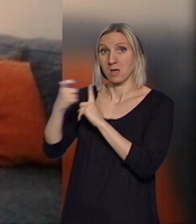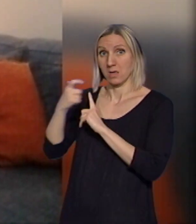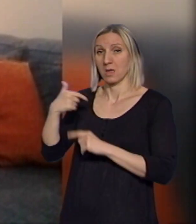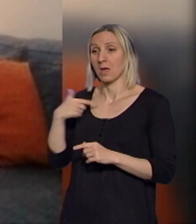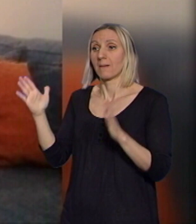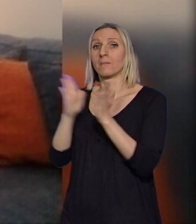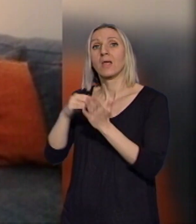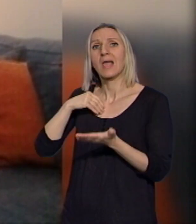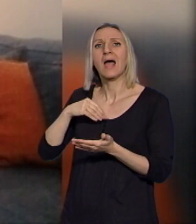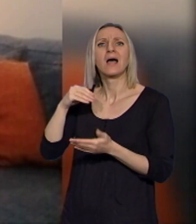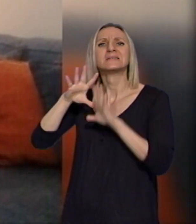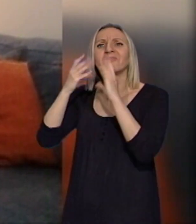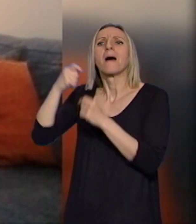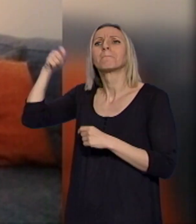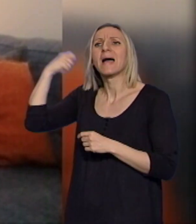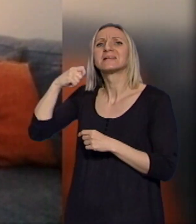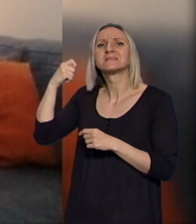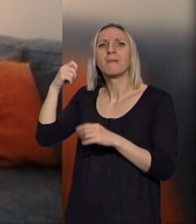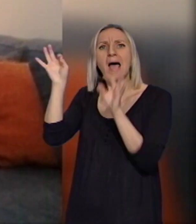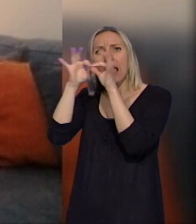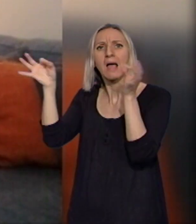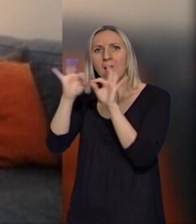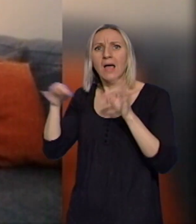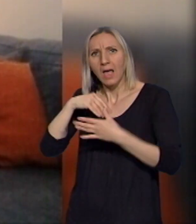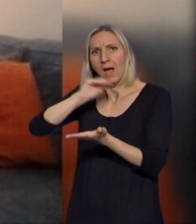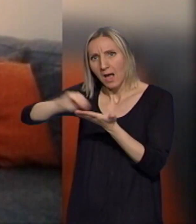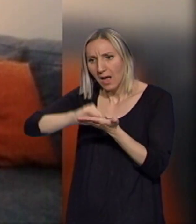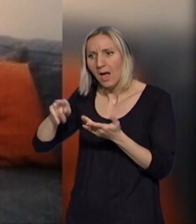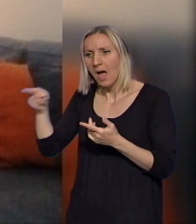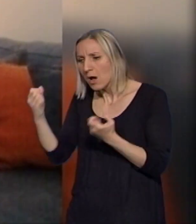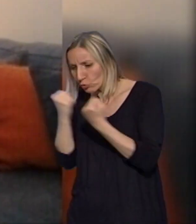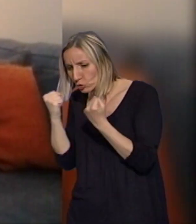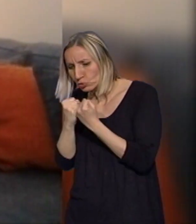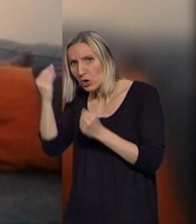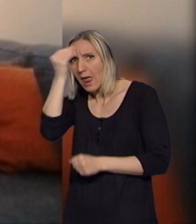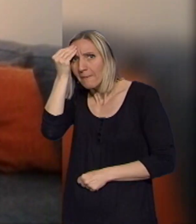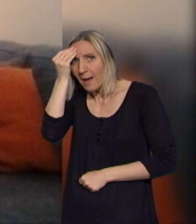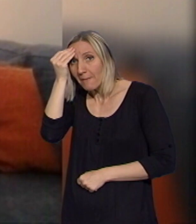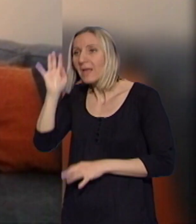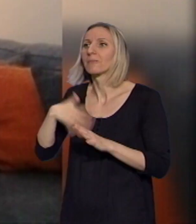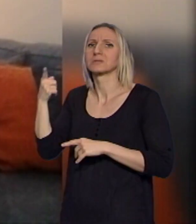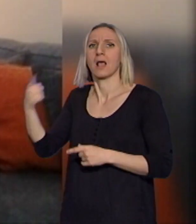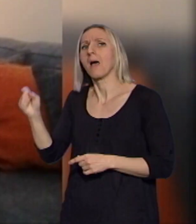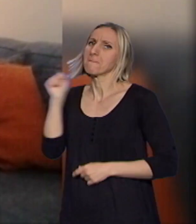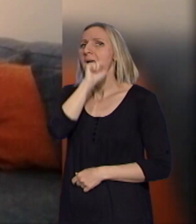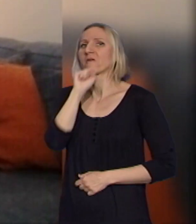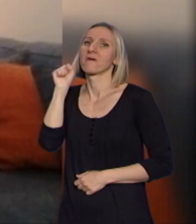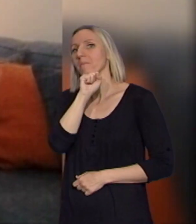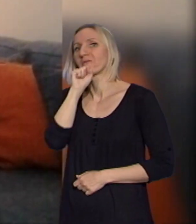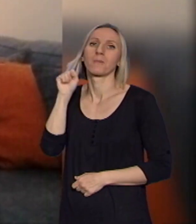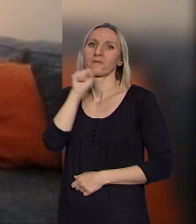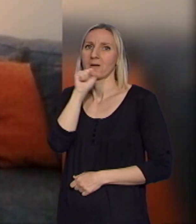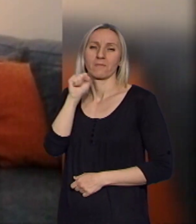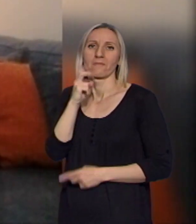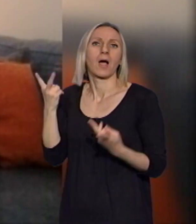joj pišem tekstove svih pesama kako bih naučila na pamet i onda ih interpretirala kao i